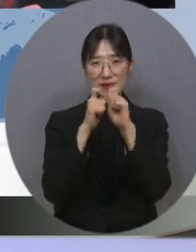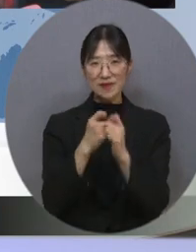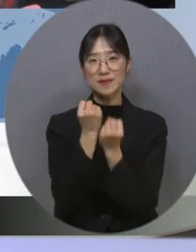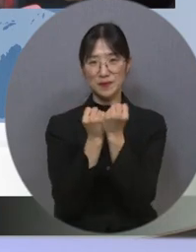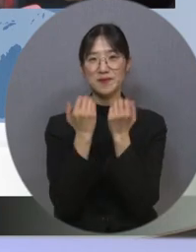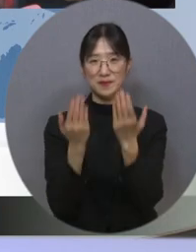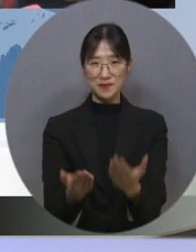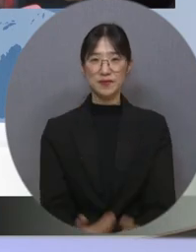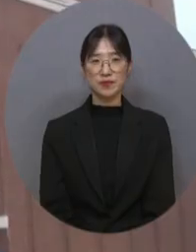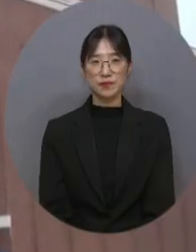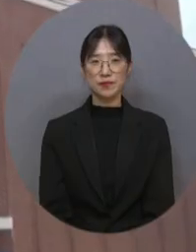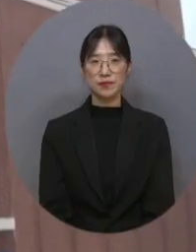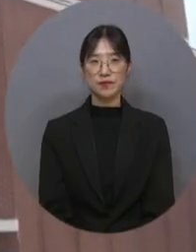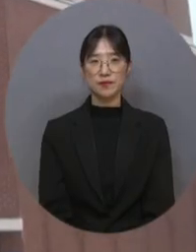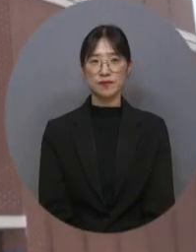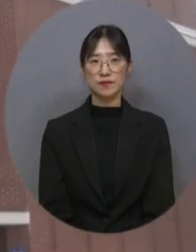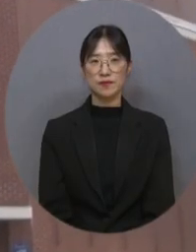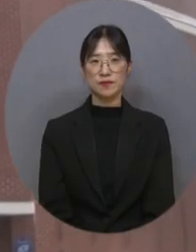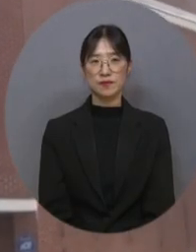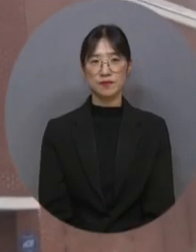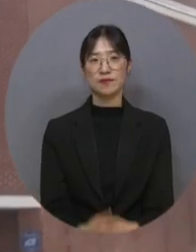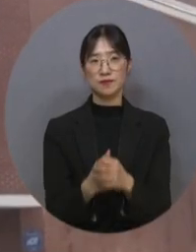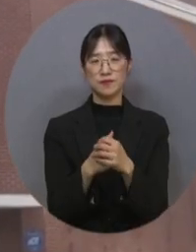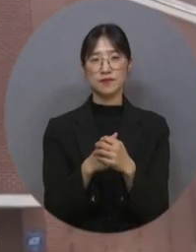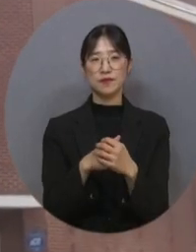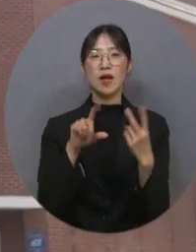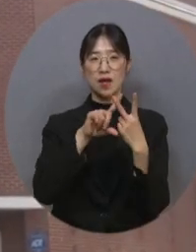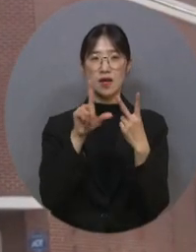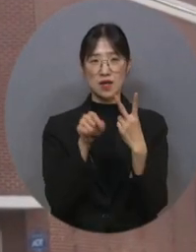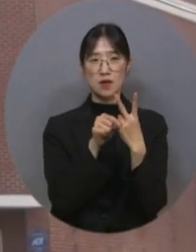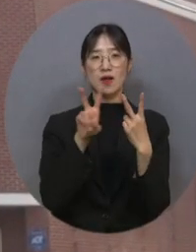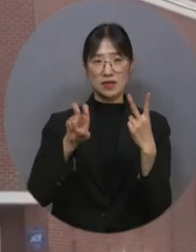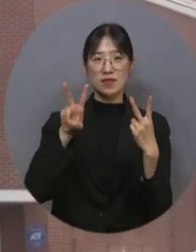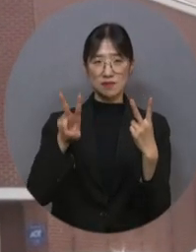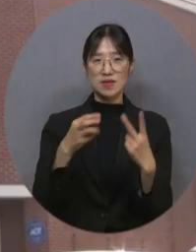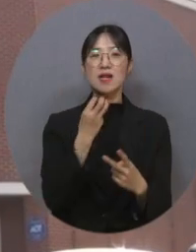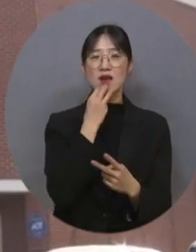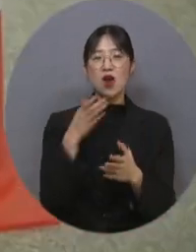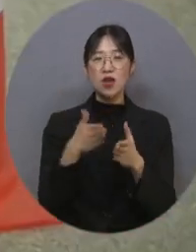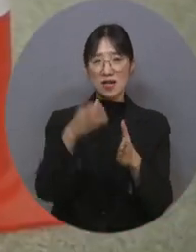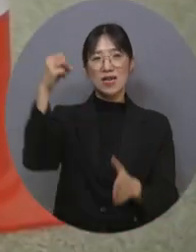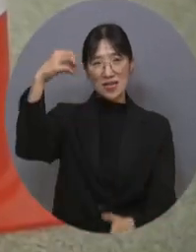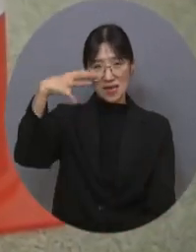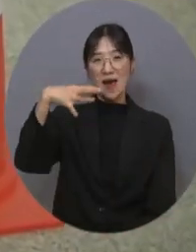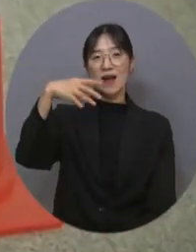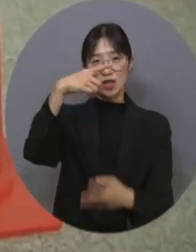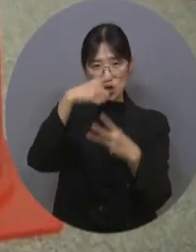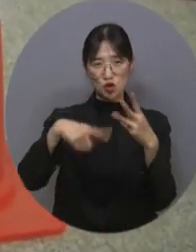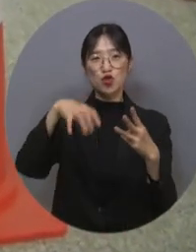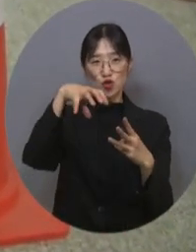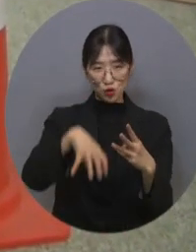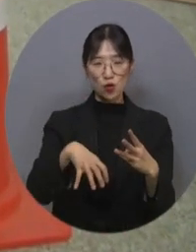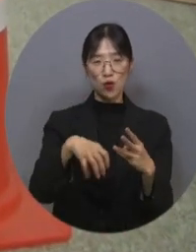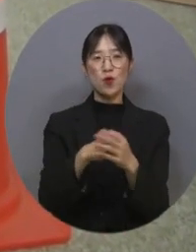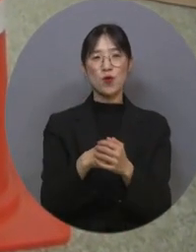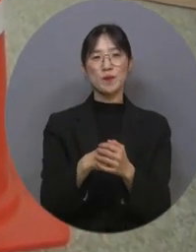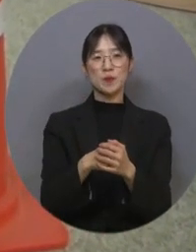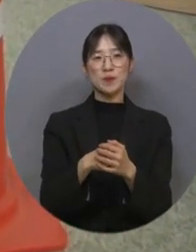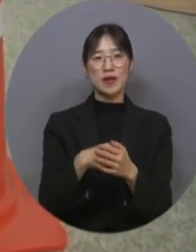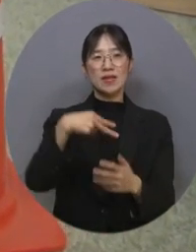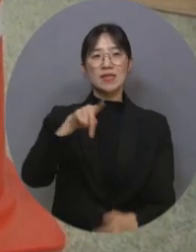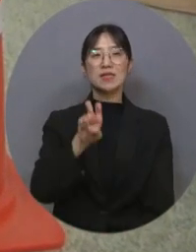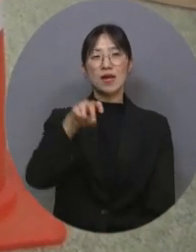전합니다. 지난 22일 경기 양주 아동보호전문기관이 삼숭동